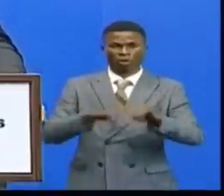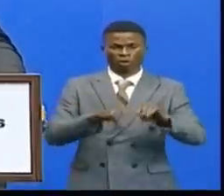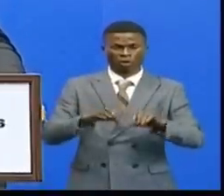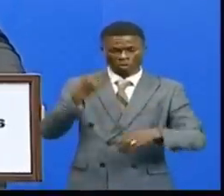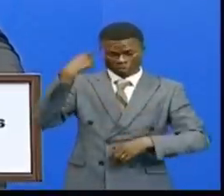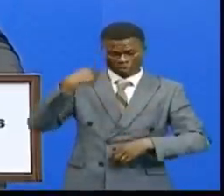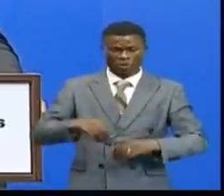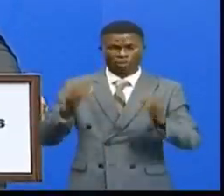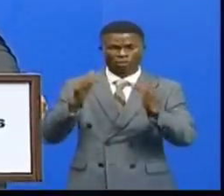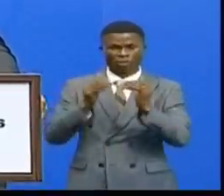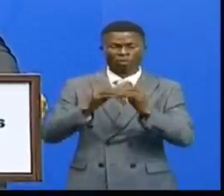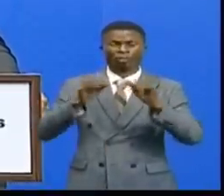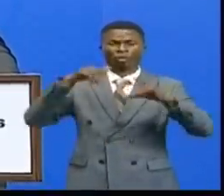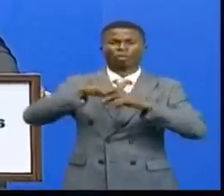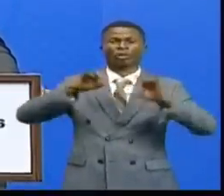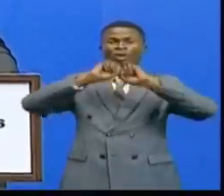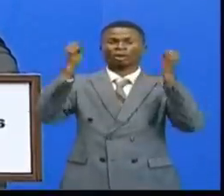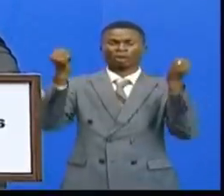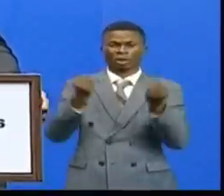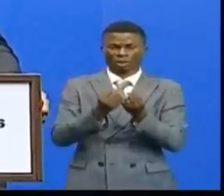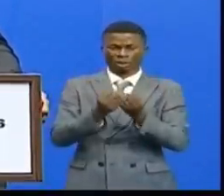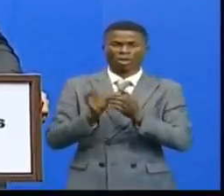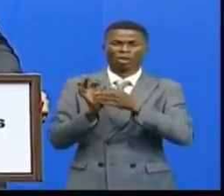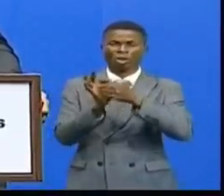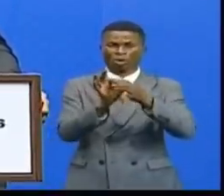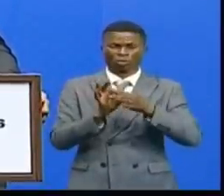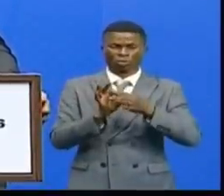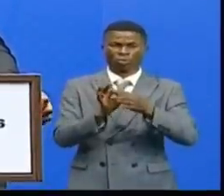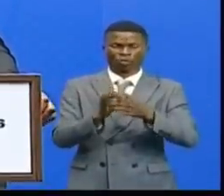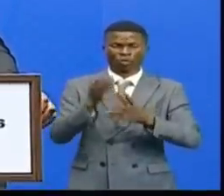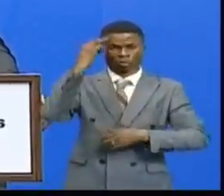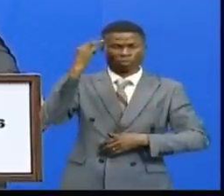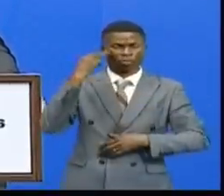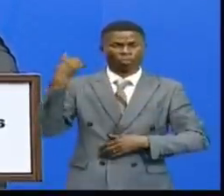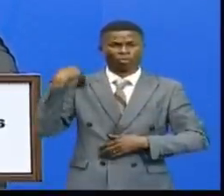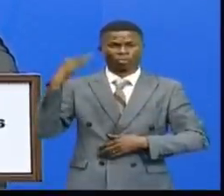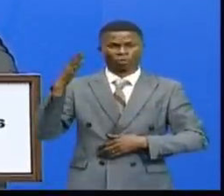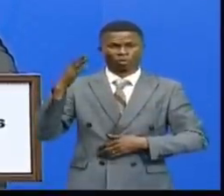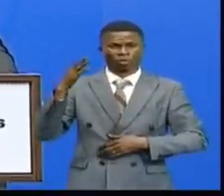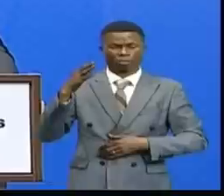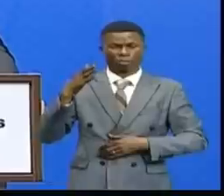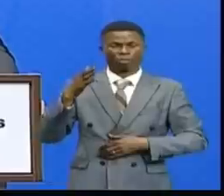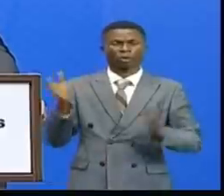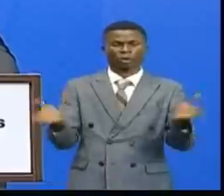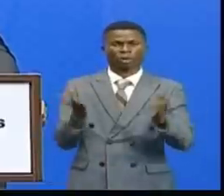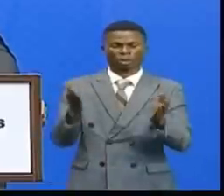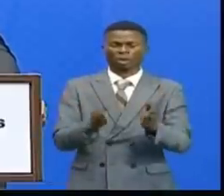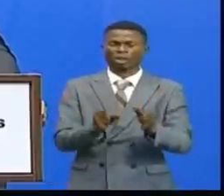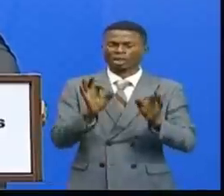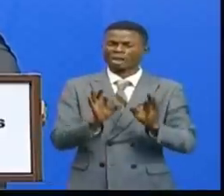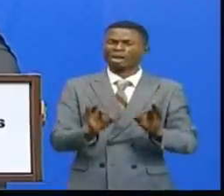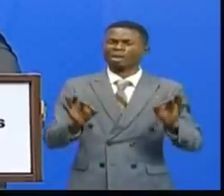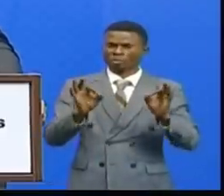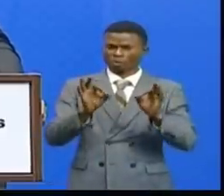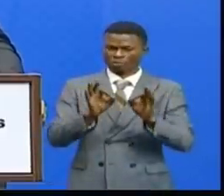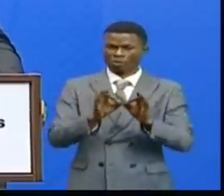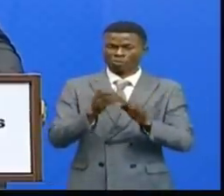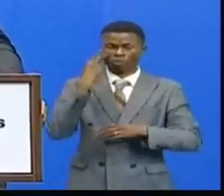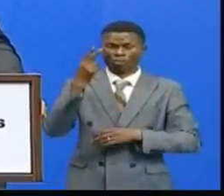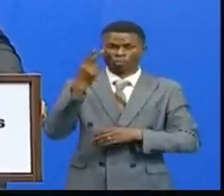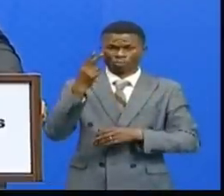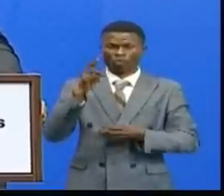uniforme relatif aux sociétés coopératives. Le ministre d'État a motivé la nécessité de voir